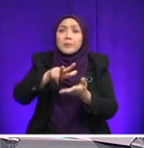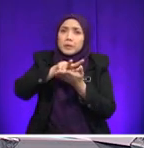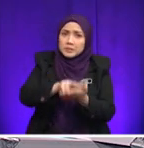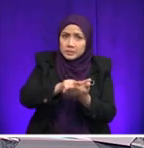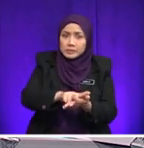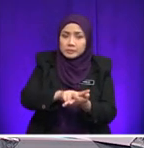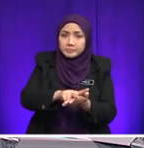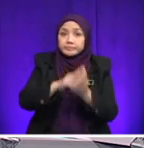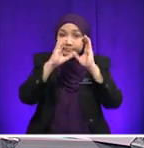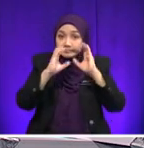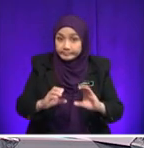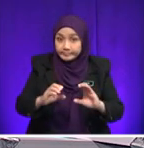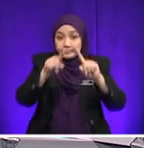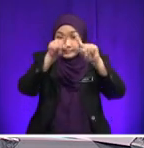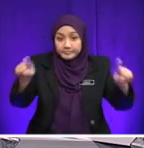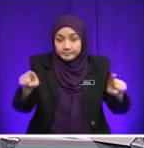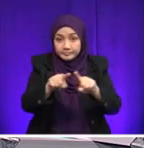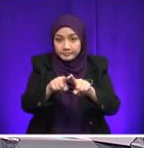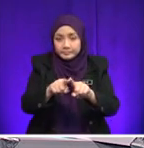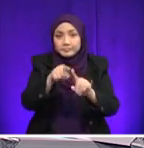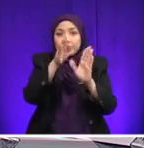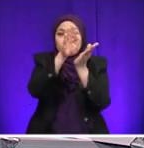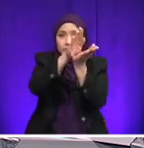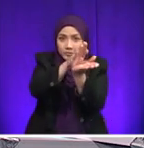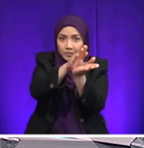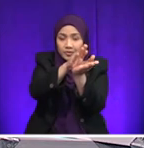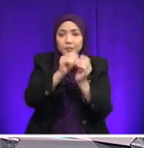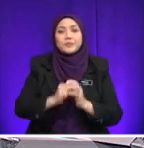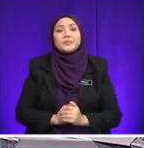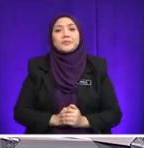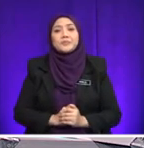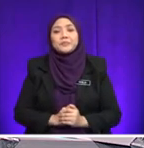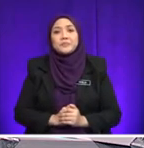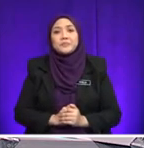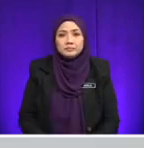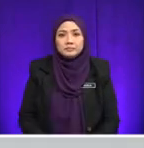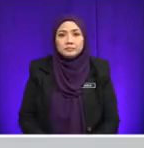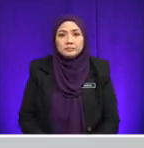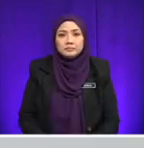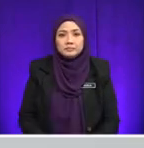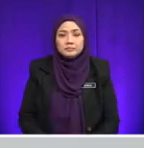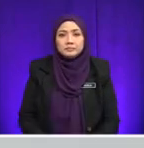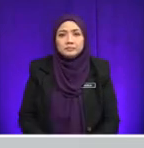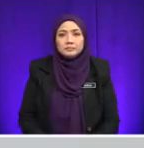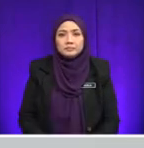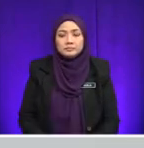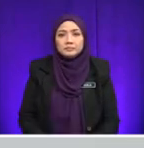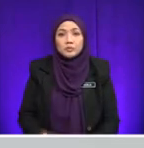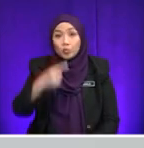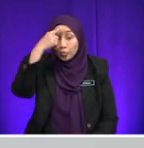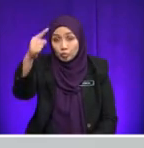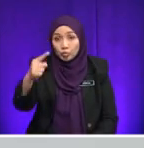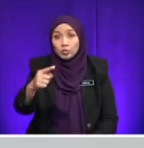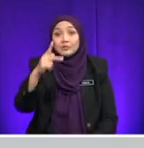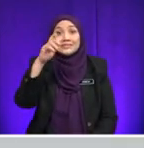sebagai segitiga bersudut tirus seterusnya kita tengok case yang kedua oke untuk case yang kedua